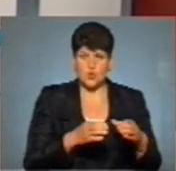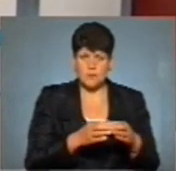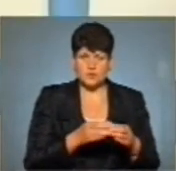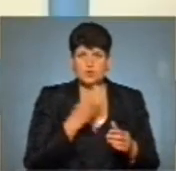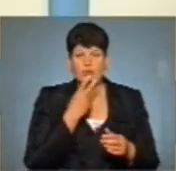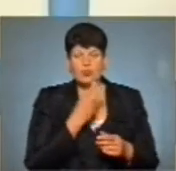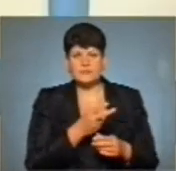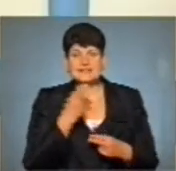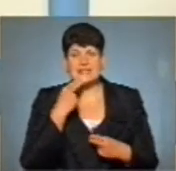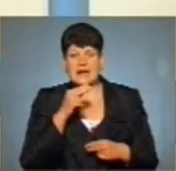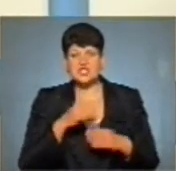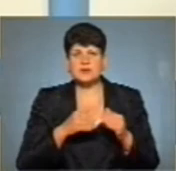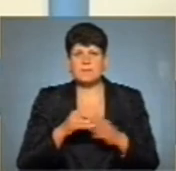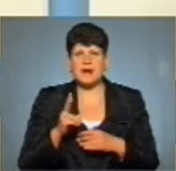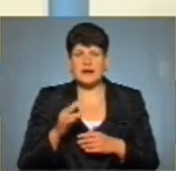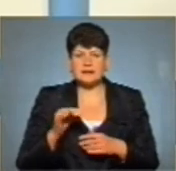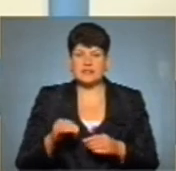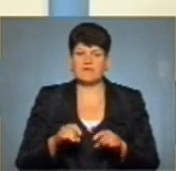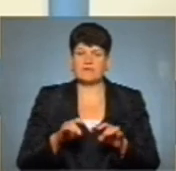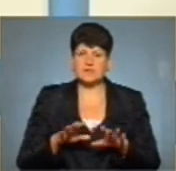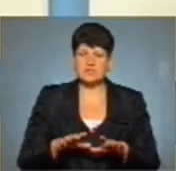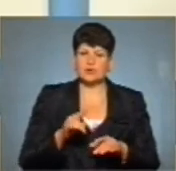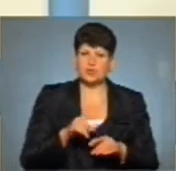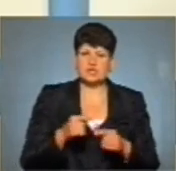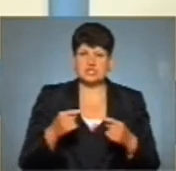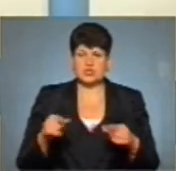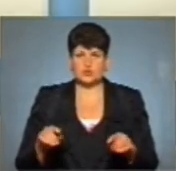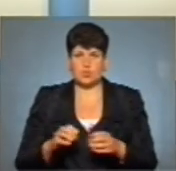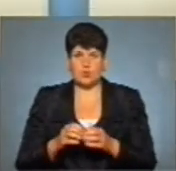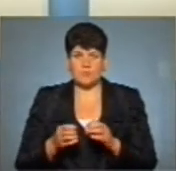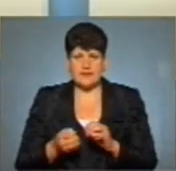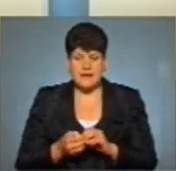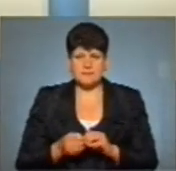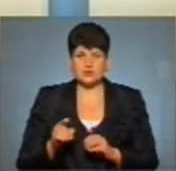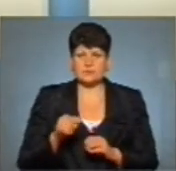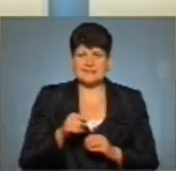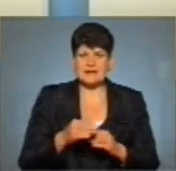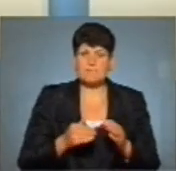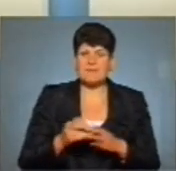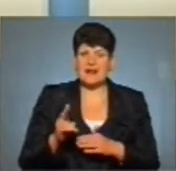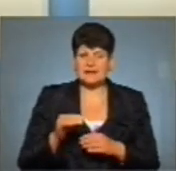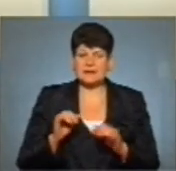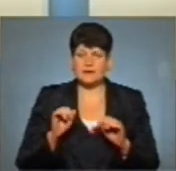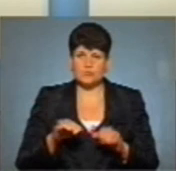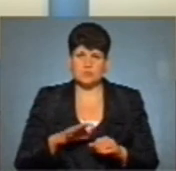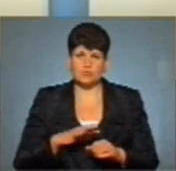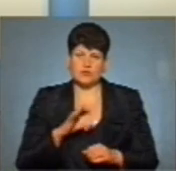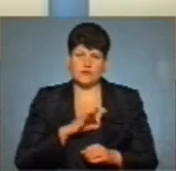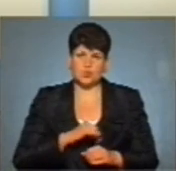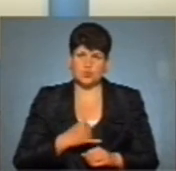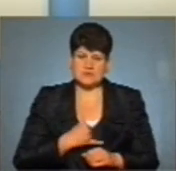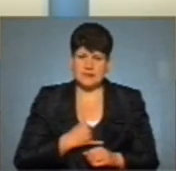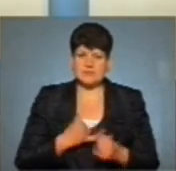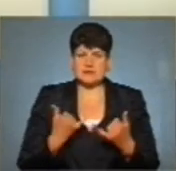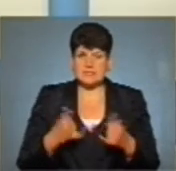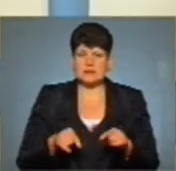щоб подивитися якісь кращі практики вирішення тієї чи іншої проблеми, для того, щоб ці практики можна було використати в себе. Зараз